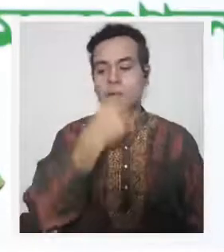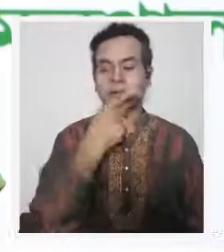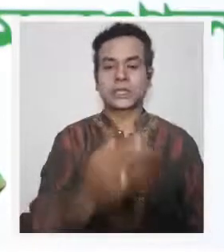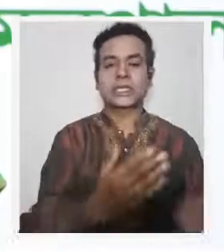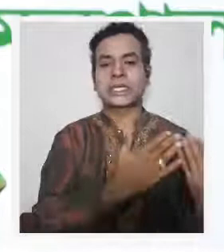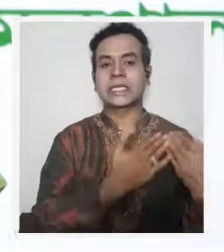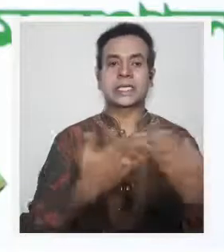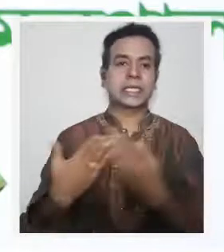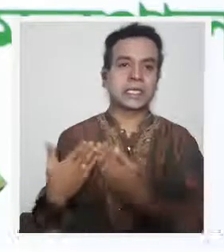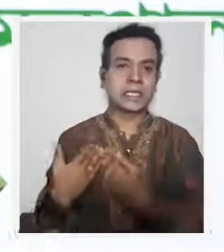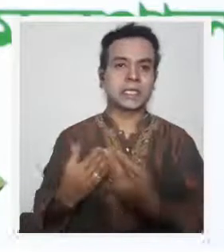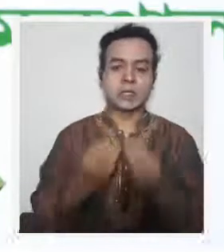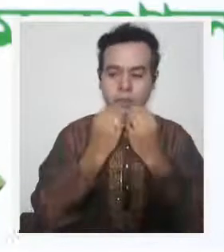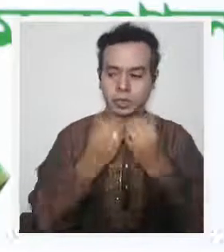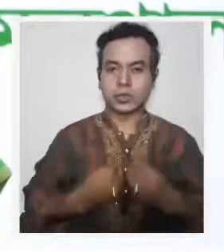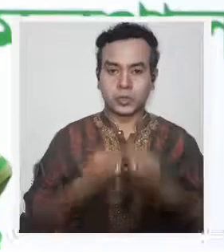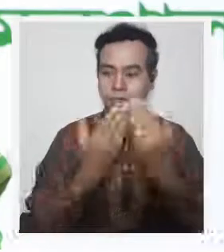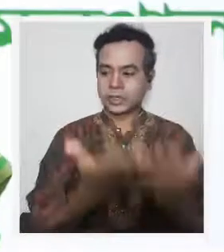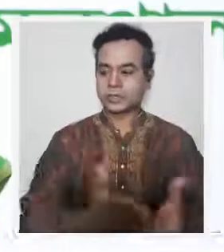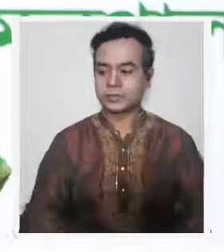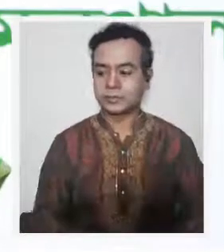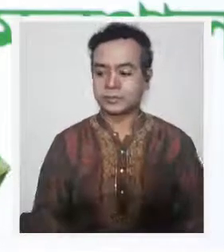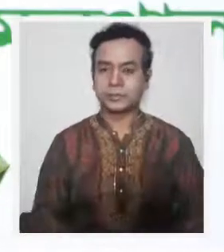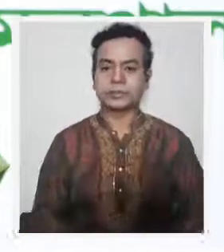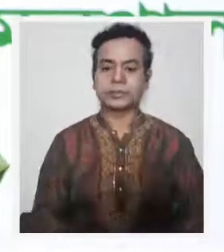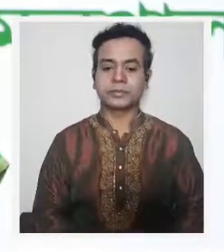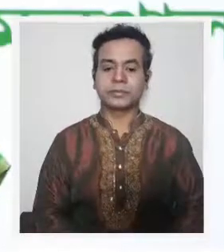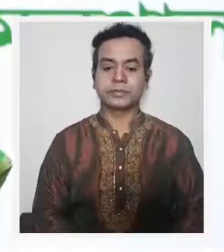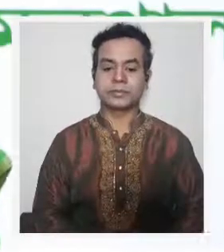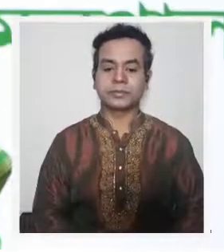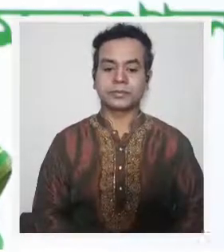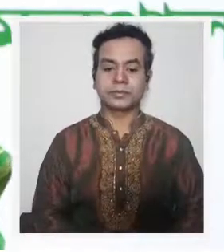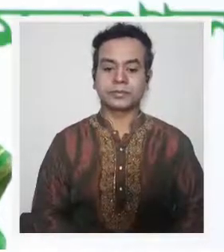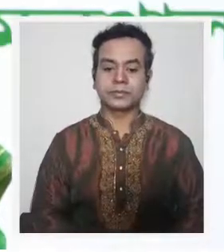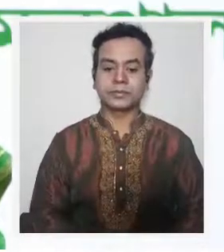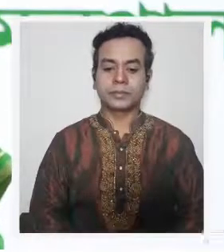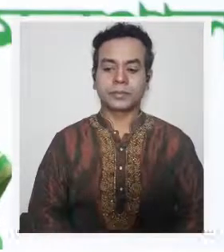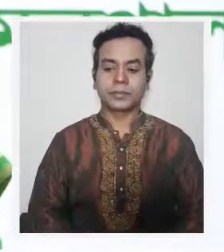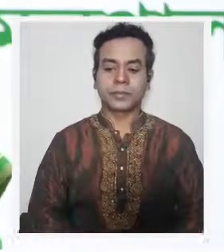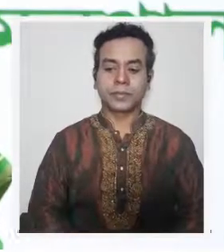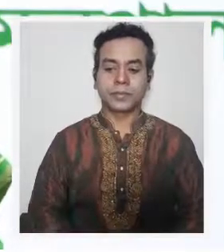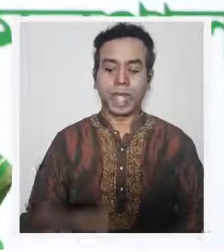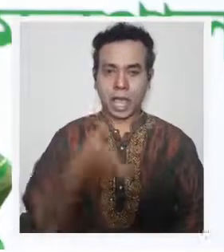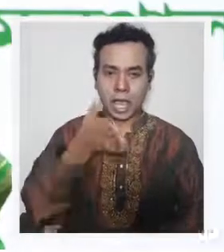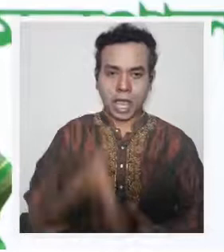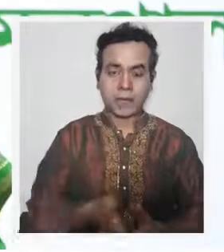মোবারক। ঈদ মোবারক। ঈদ মোবারক টিম বাংলাদেশ।